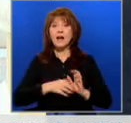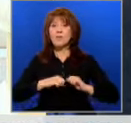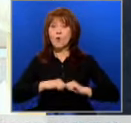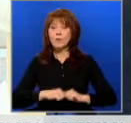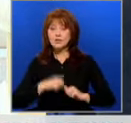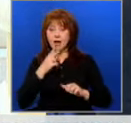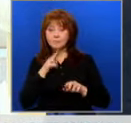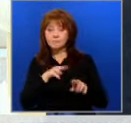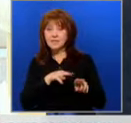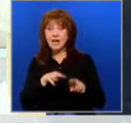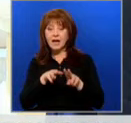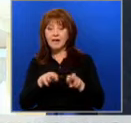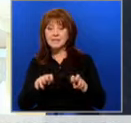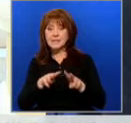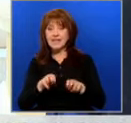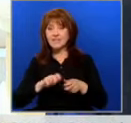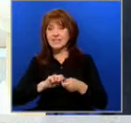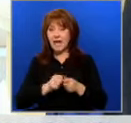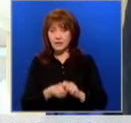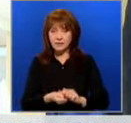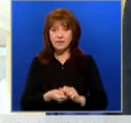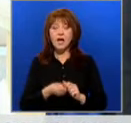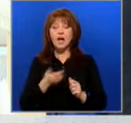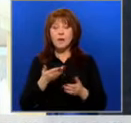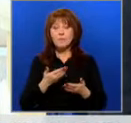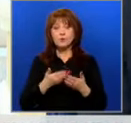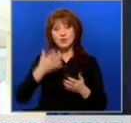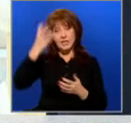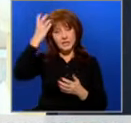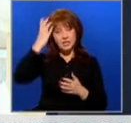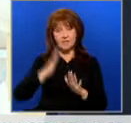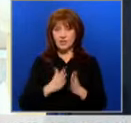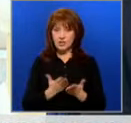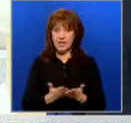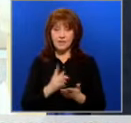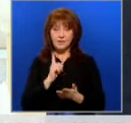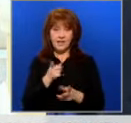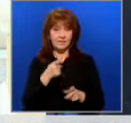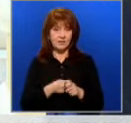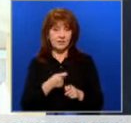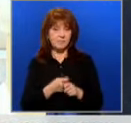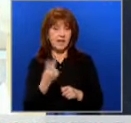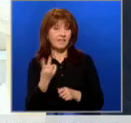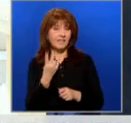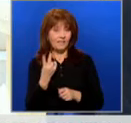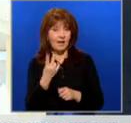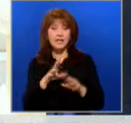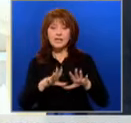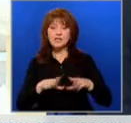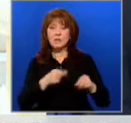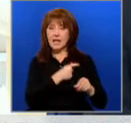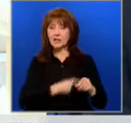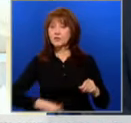разследва нарушаването на тези санкции от страна на държави членки на Европейския съюз. Трябва да се направят две неща. Да се приеме